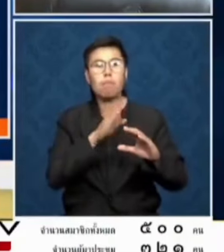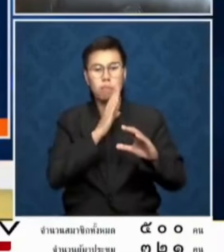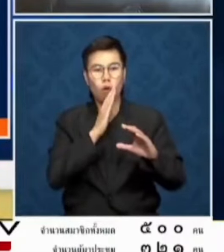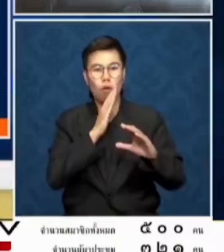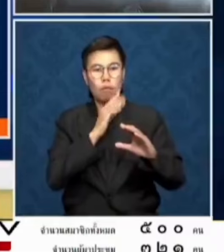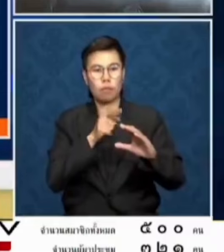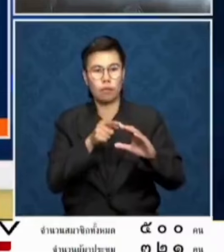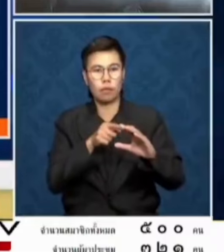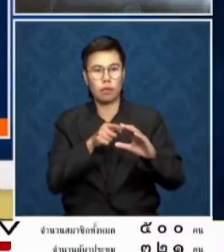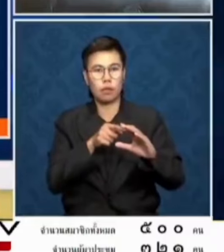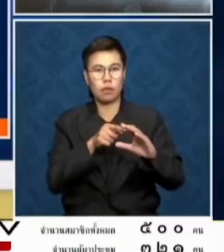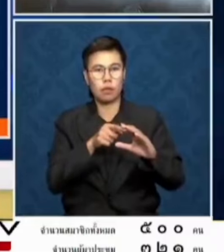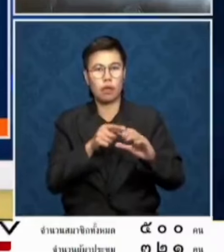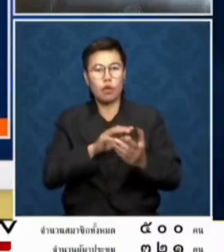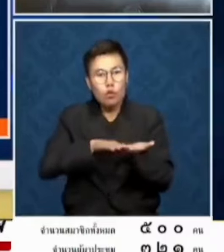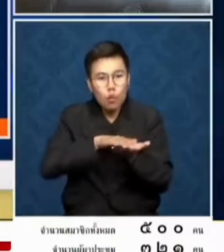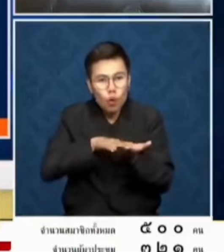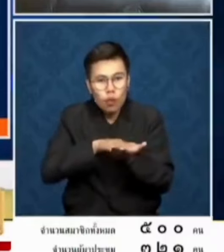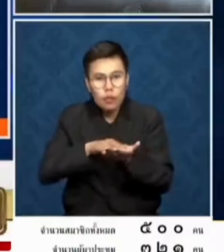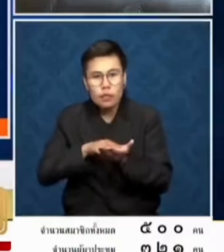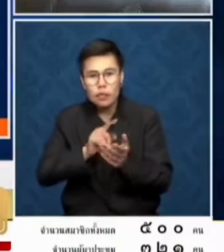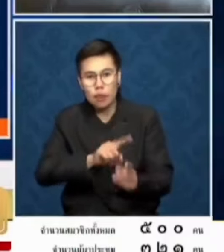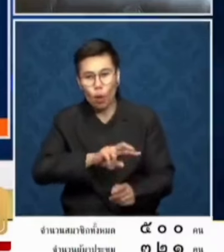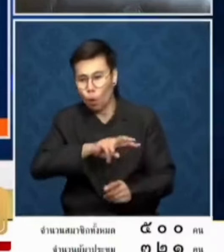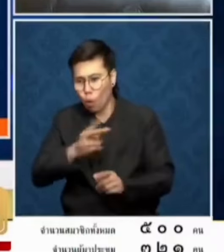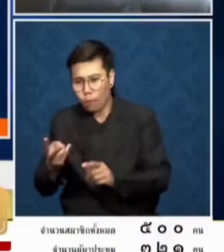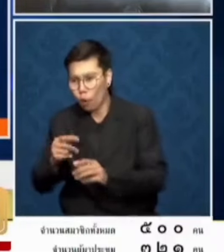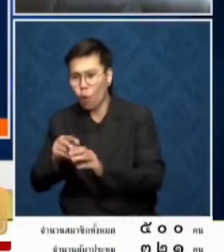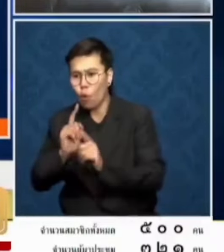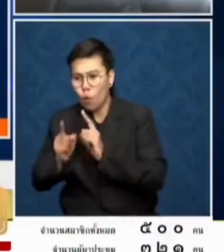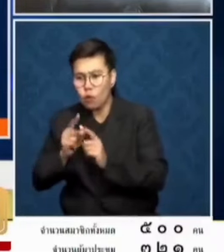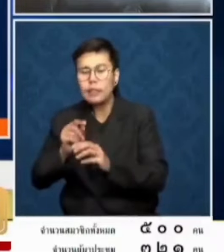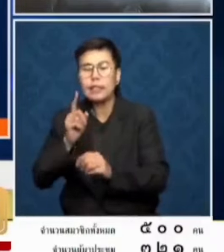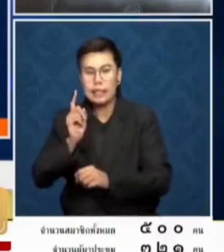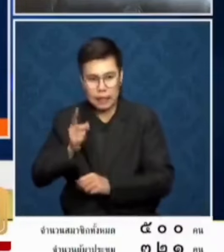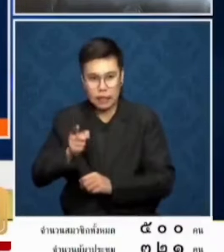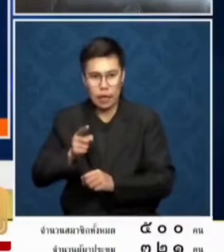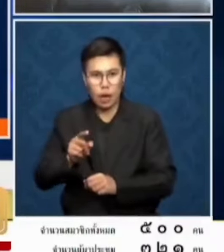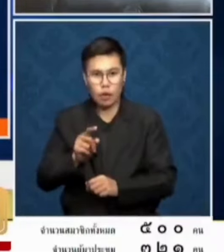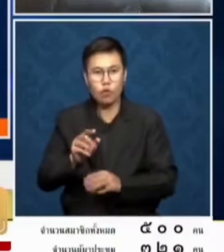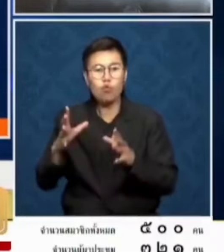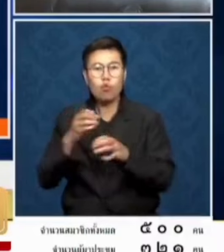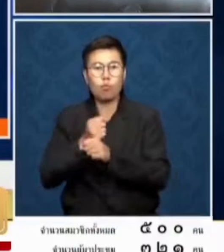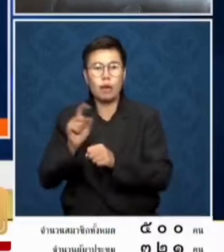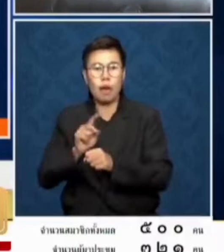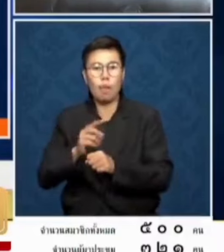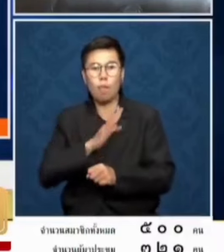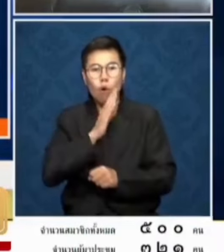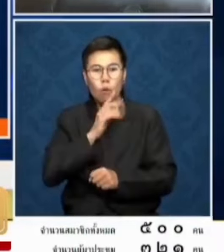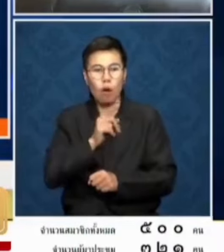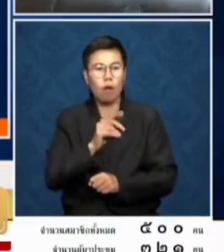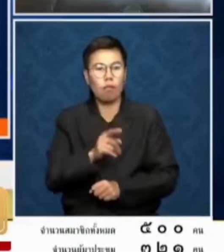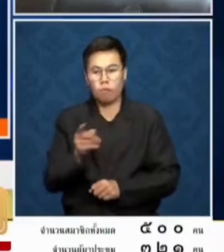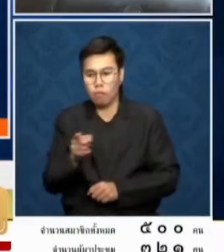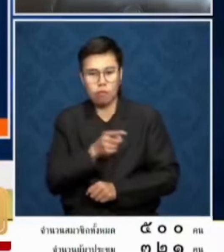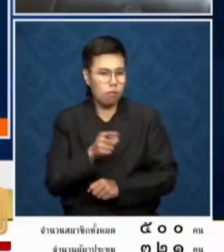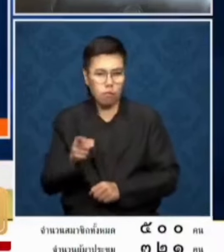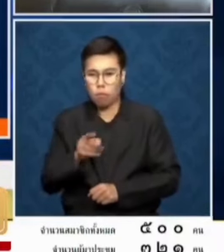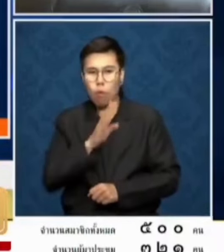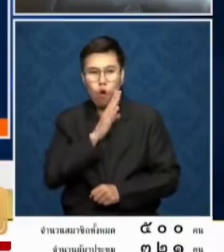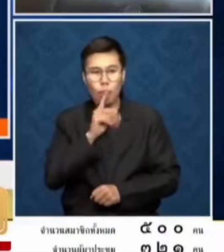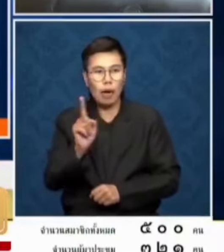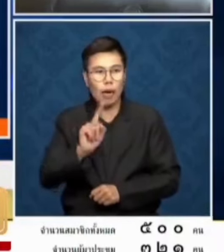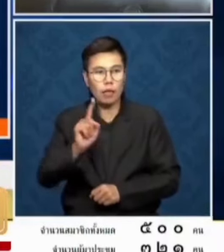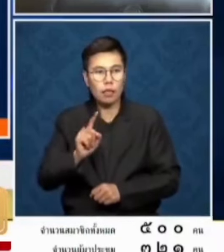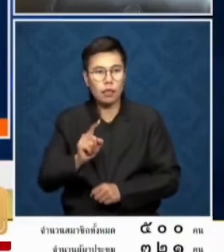เลยคุยกับอันนึงว่าโทษนะคะอันนี้ของจริงไหมคะเขาก็บอกว่าของผมของจริงครับแล้วอันไหนปลอมอีกอันนึงอะปลอมครับสรุปก็คือว่าเขาก็โยงกัน